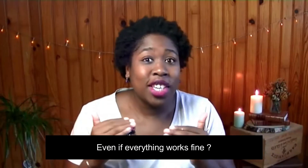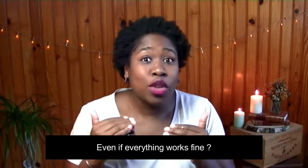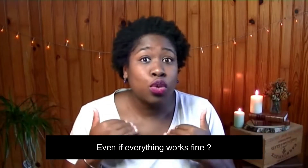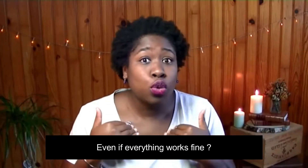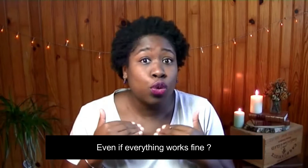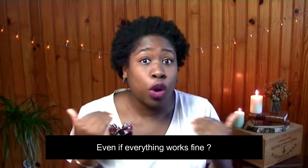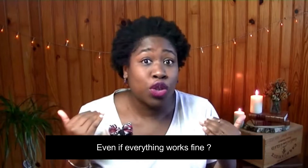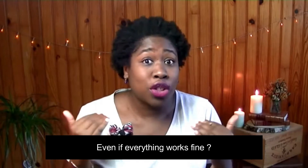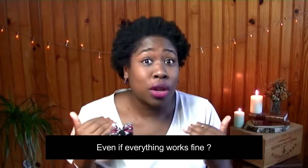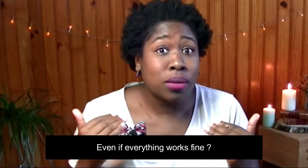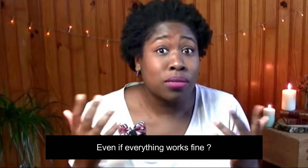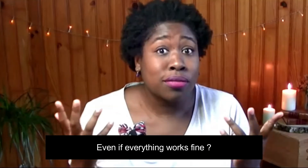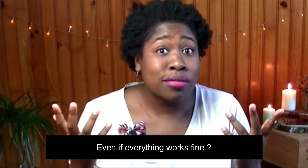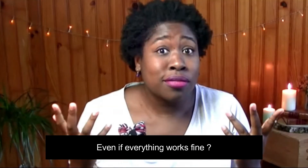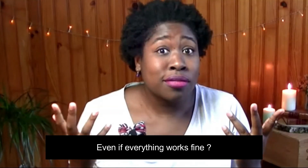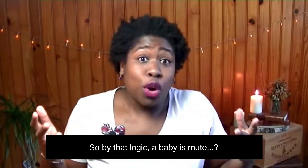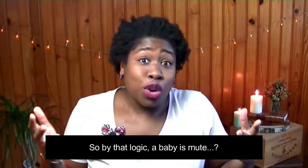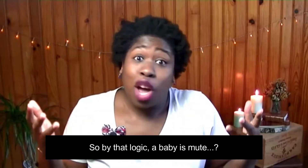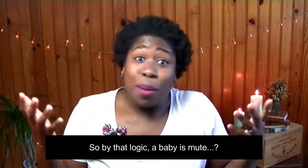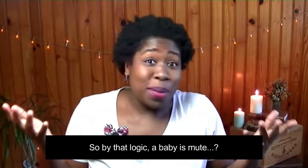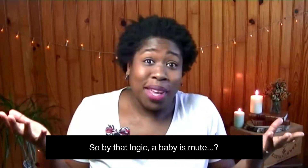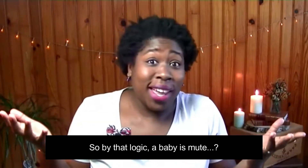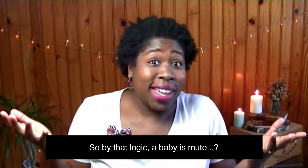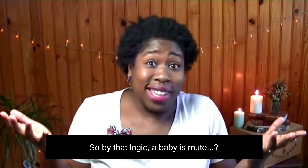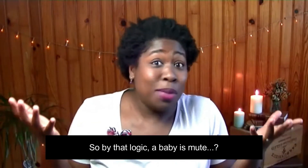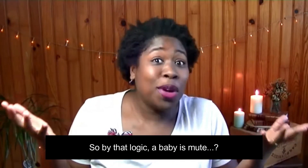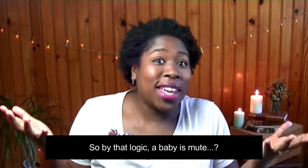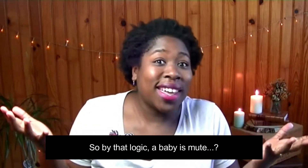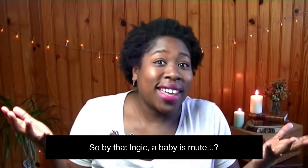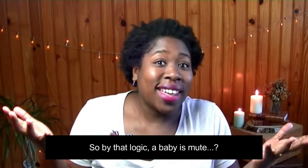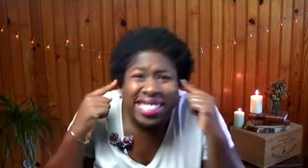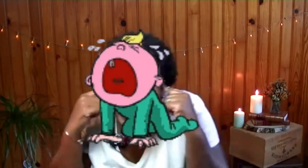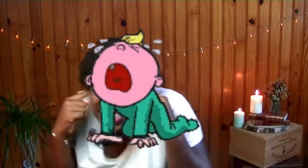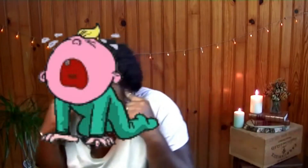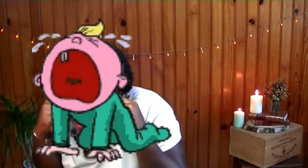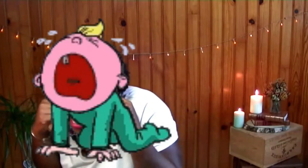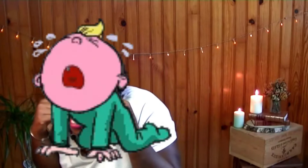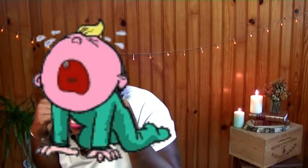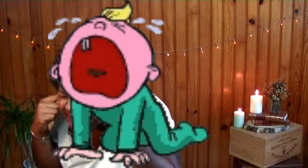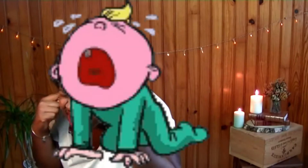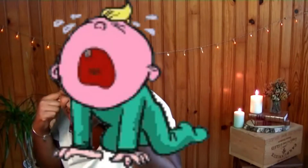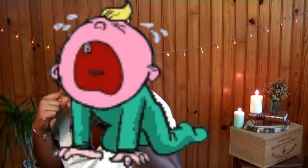même si tout fonctionne. Donc un bébé, il est muet.